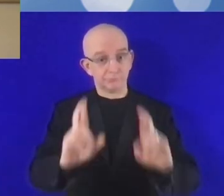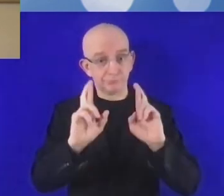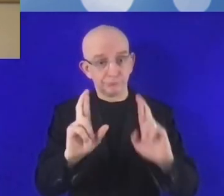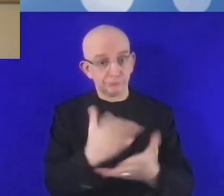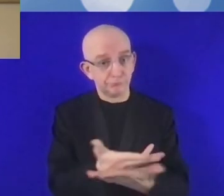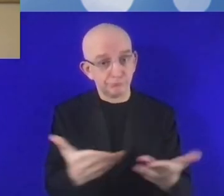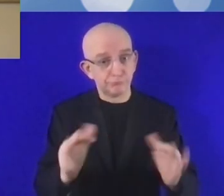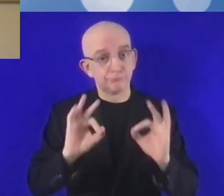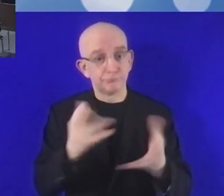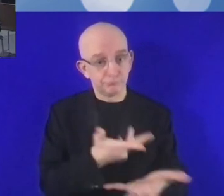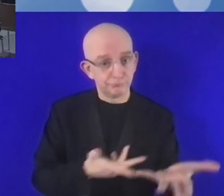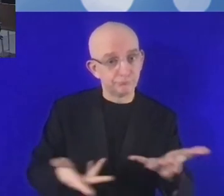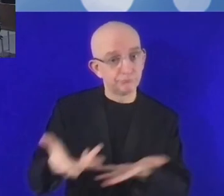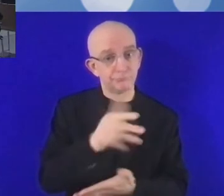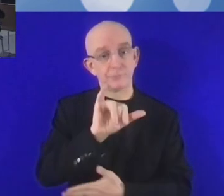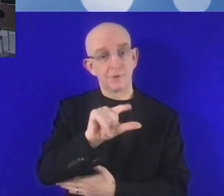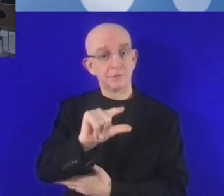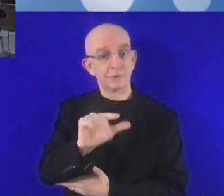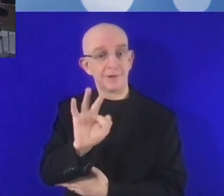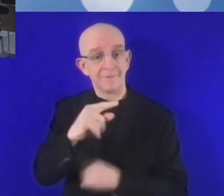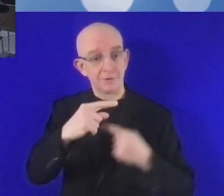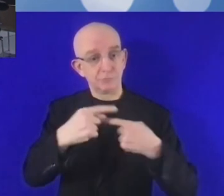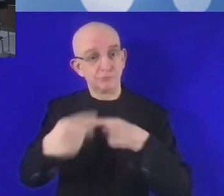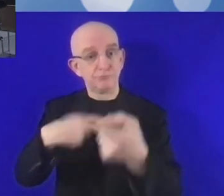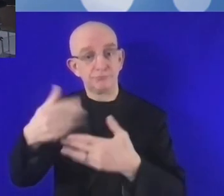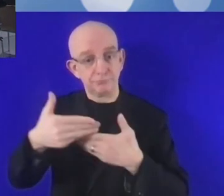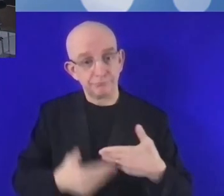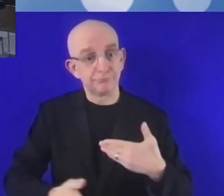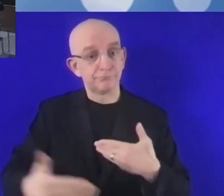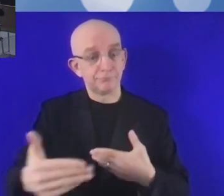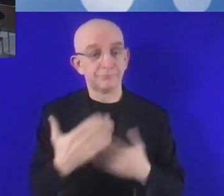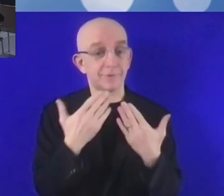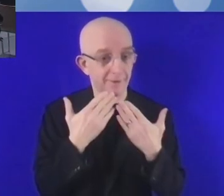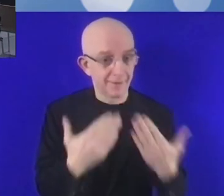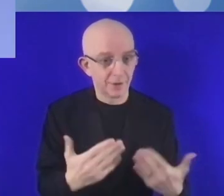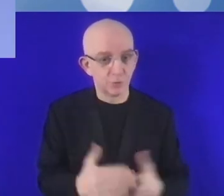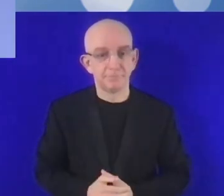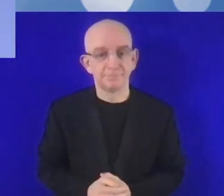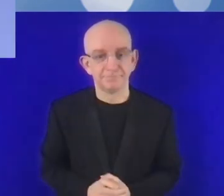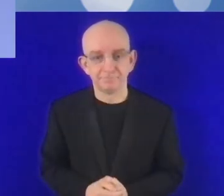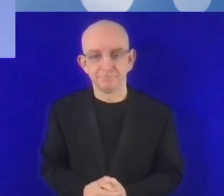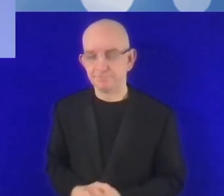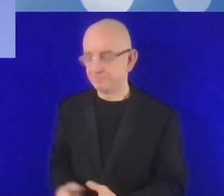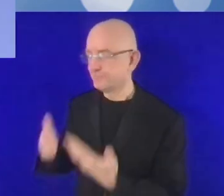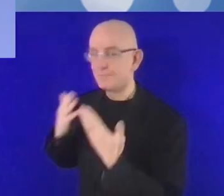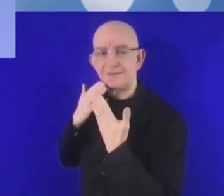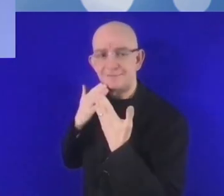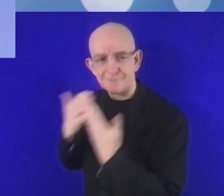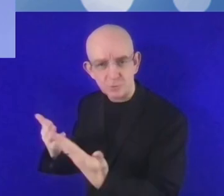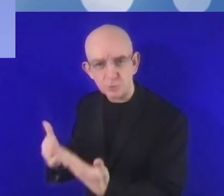прений, и надеюсь, что такие мероприятия, как саммит ЕФГ, будут проходить и в будущем. And now I have a great